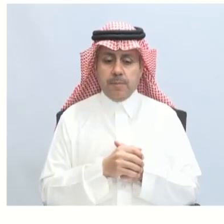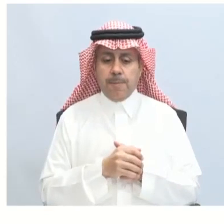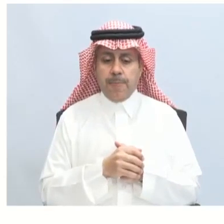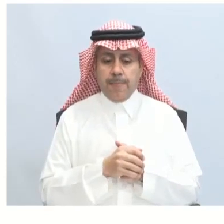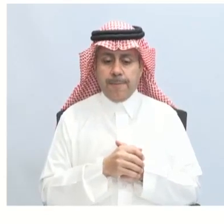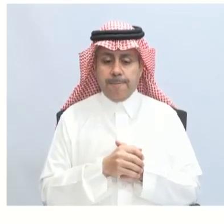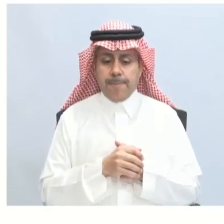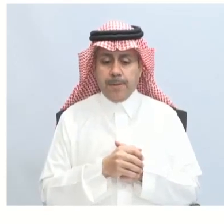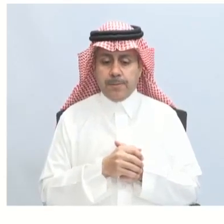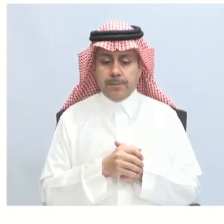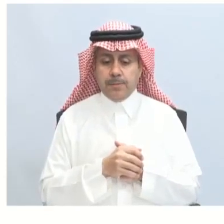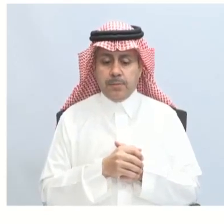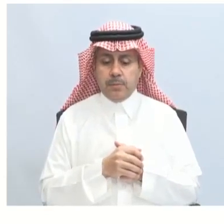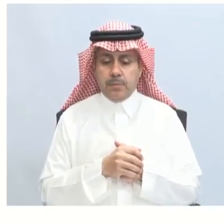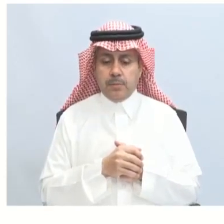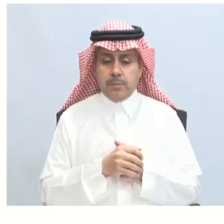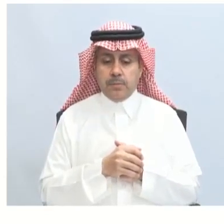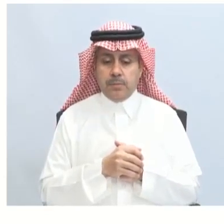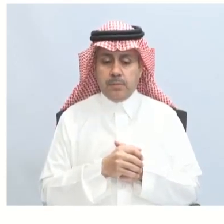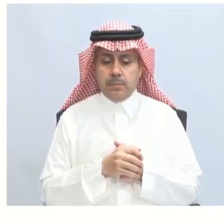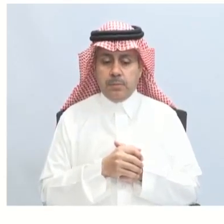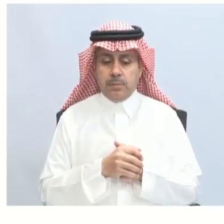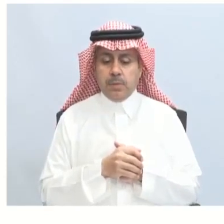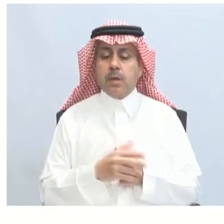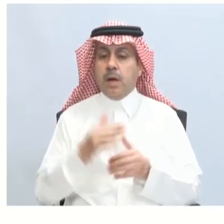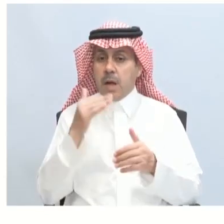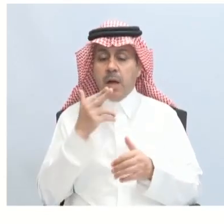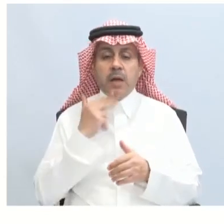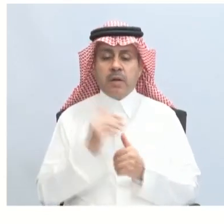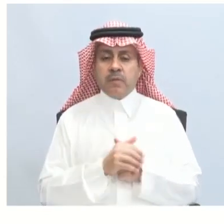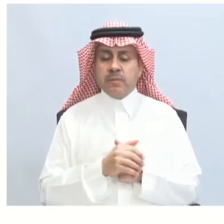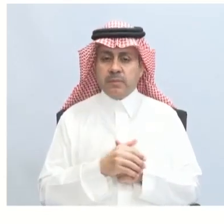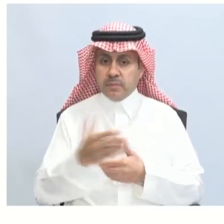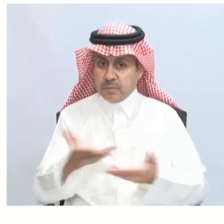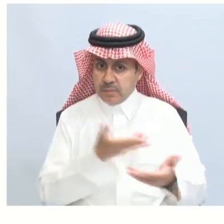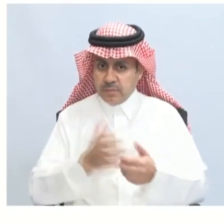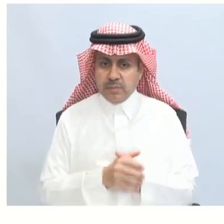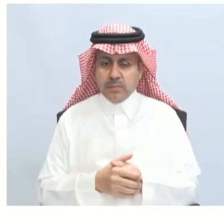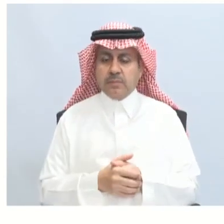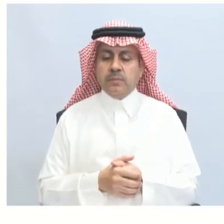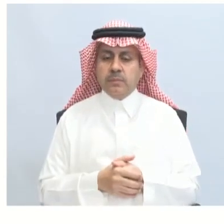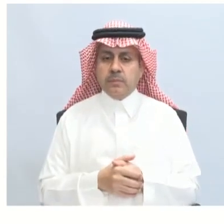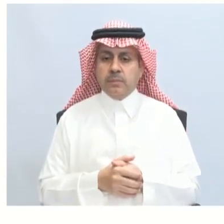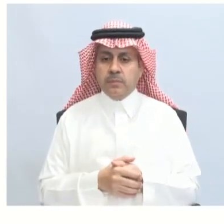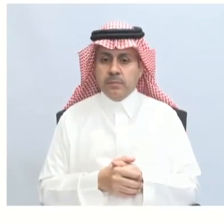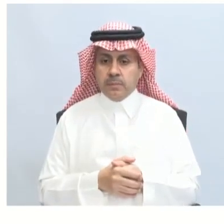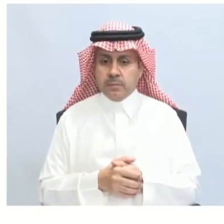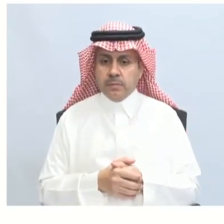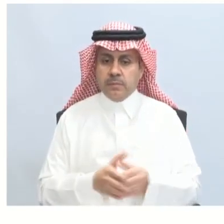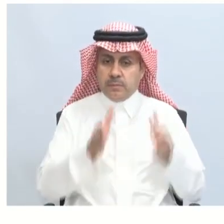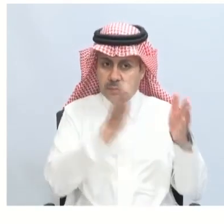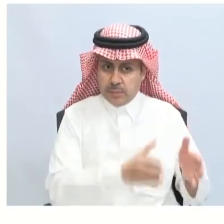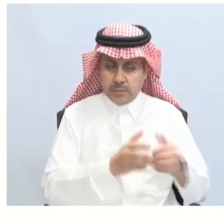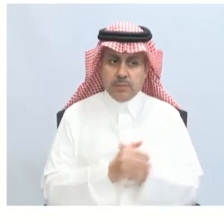قال ولا تجادلوا اهل الكتاب الا بالتي هي احسن الطف احسن افضل باللين ثم بعد ذلك قال